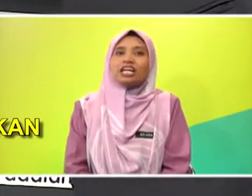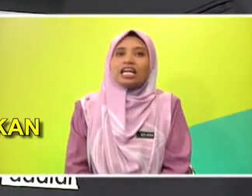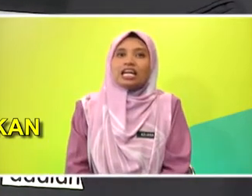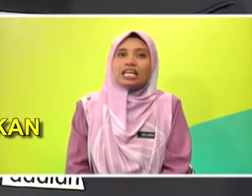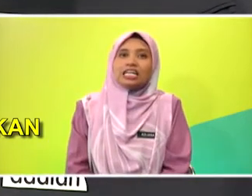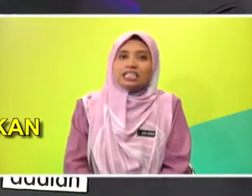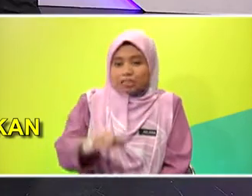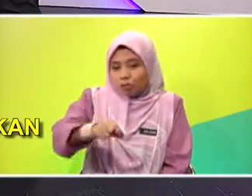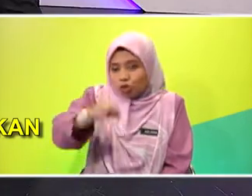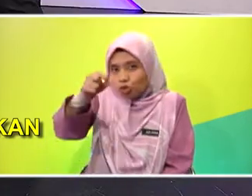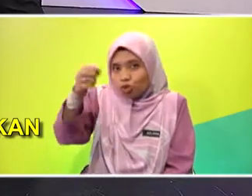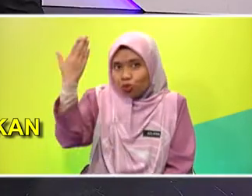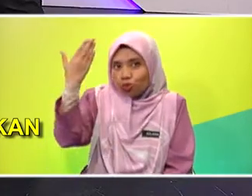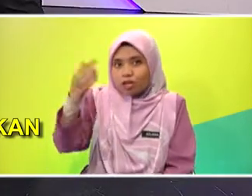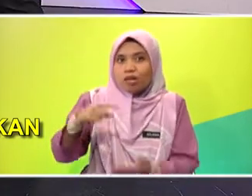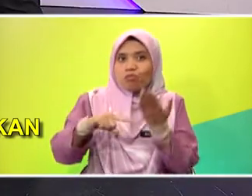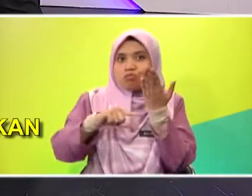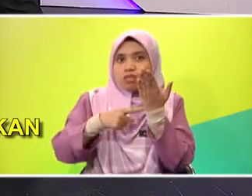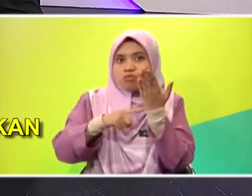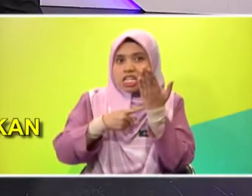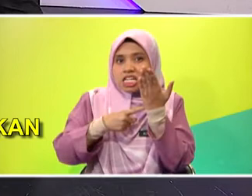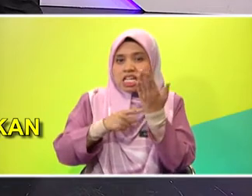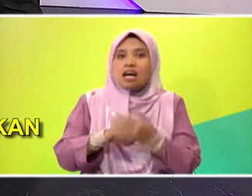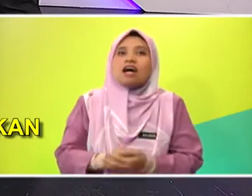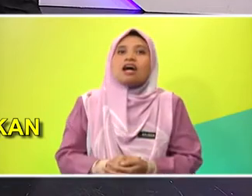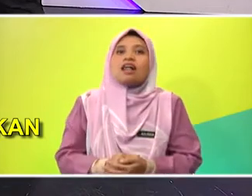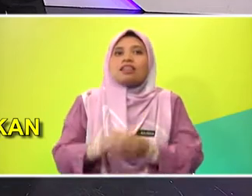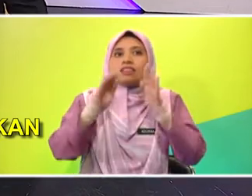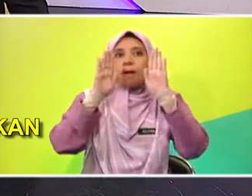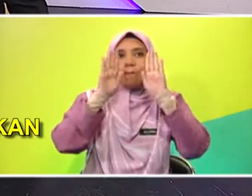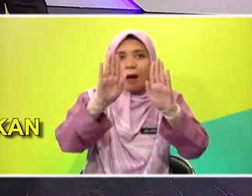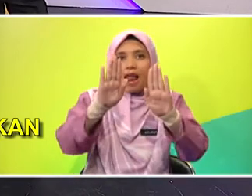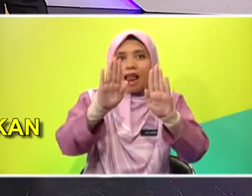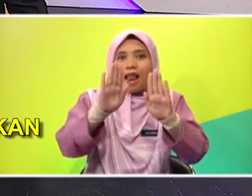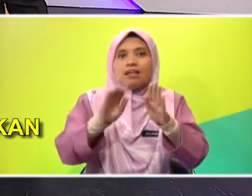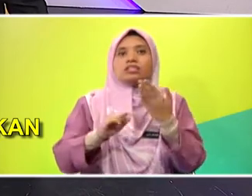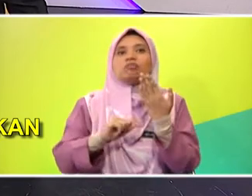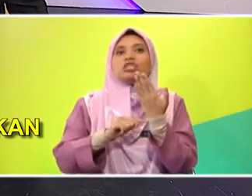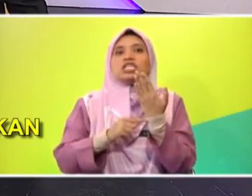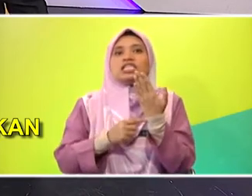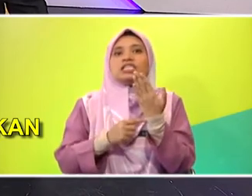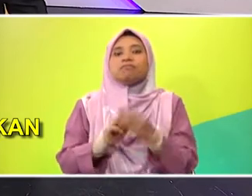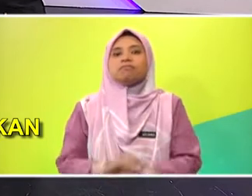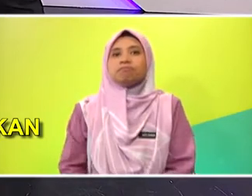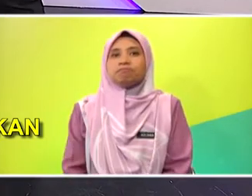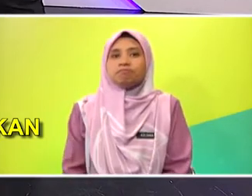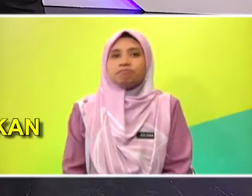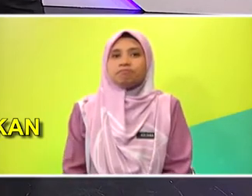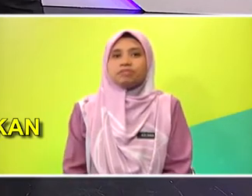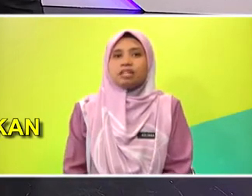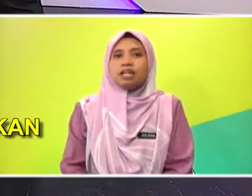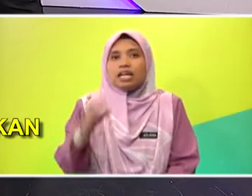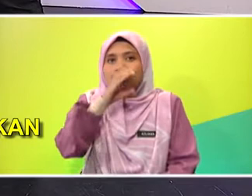besar q&q bayi lucu itu tanpa guru besar niscaya saya kirim